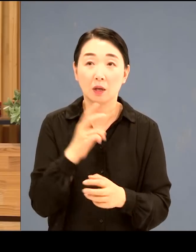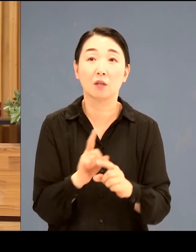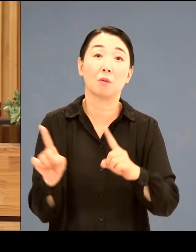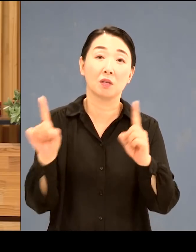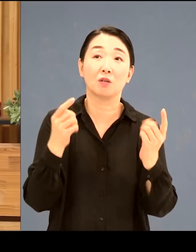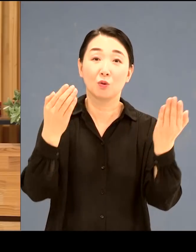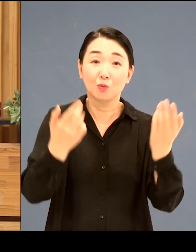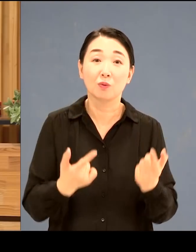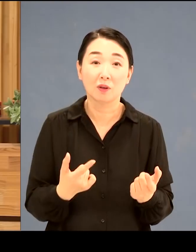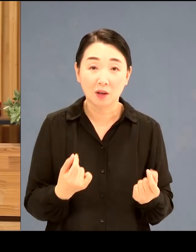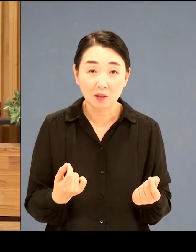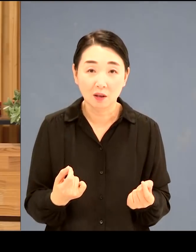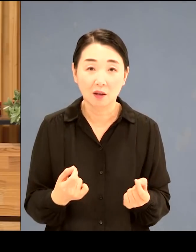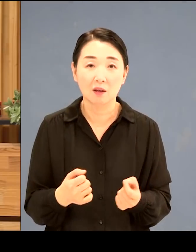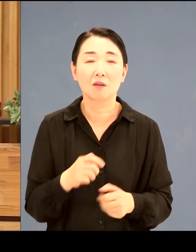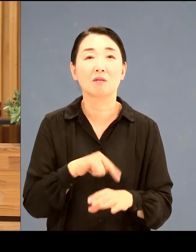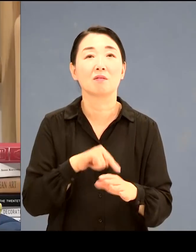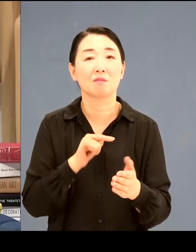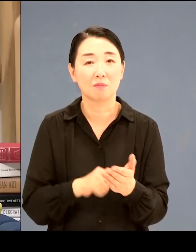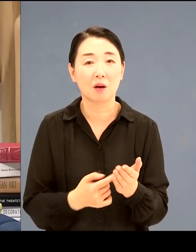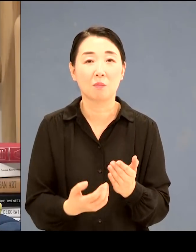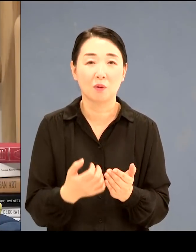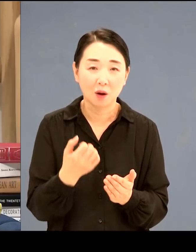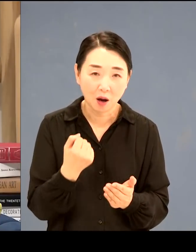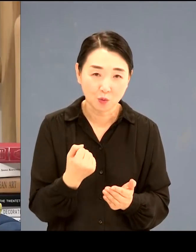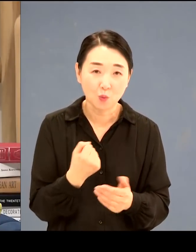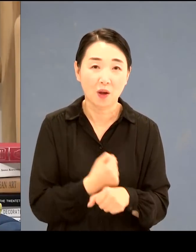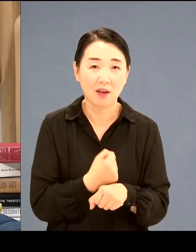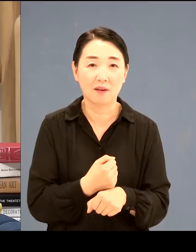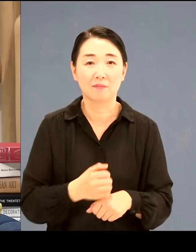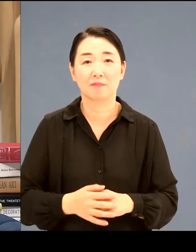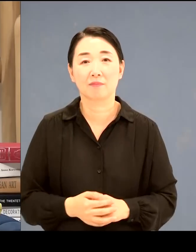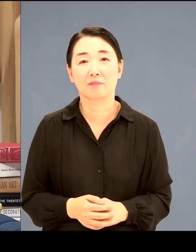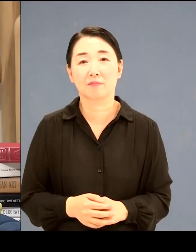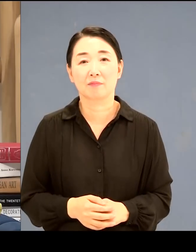보다. 세우시나 보다. 네, 그 마음을 갖고 있었는데